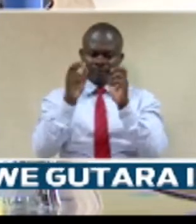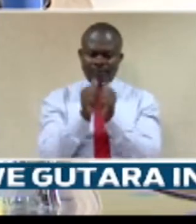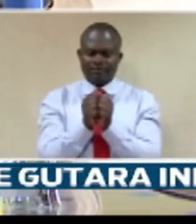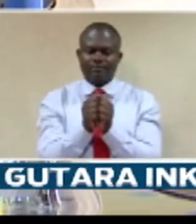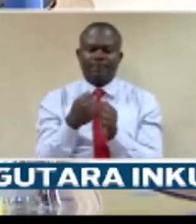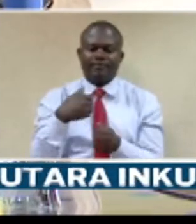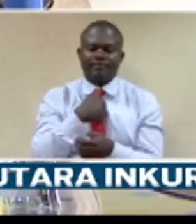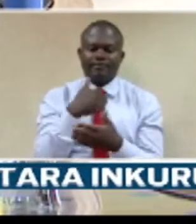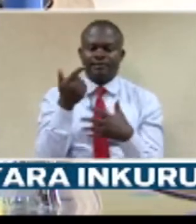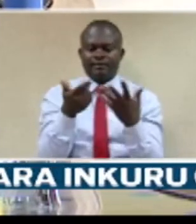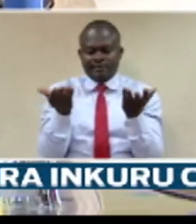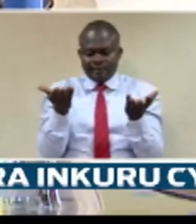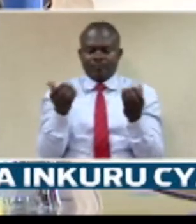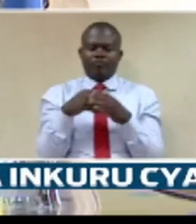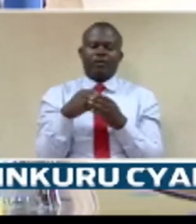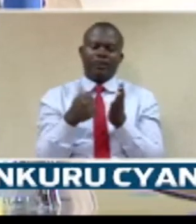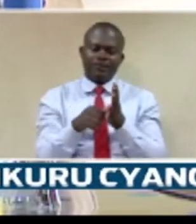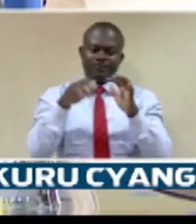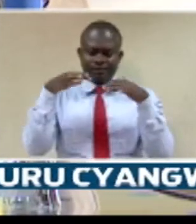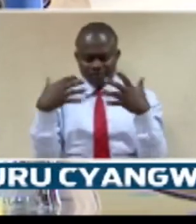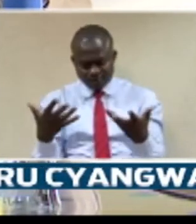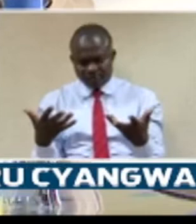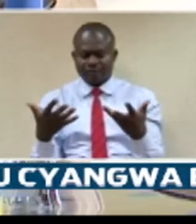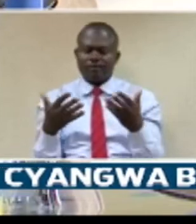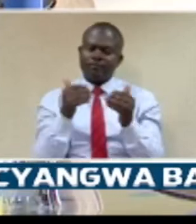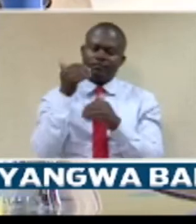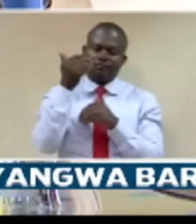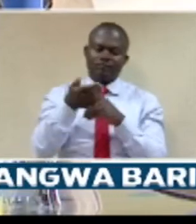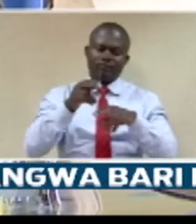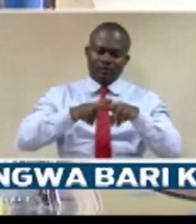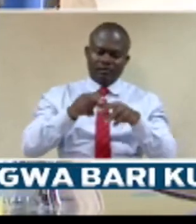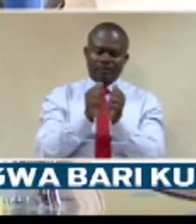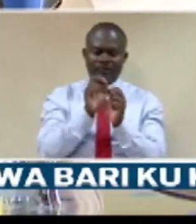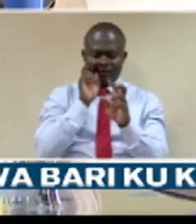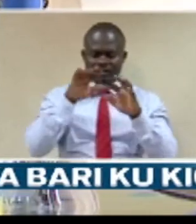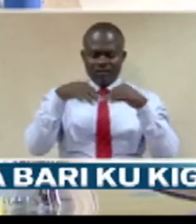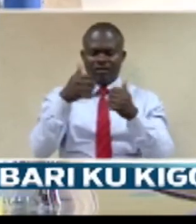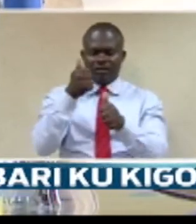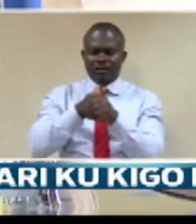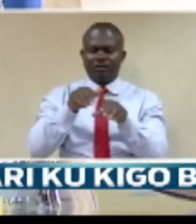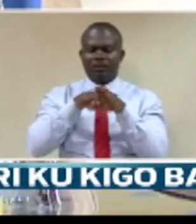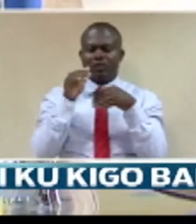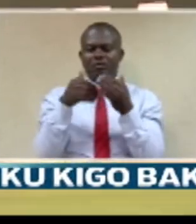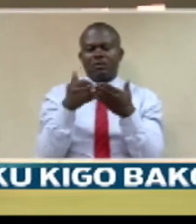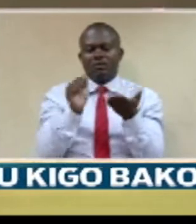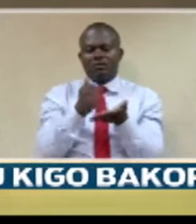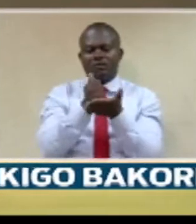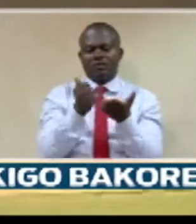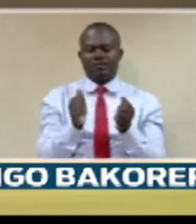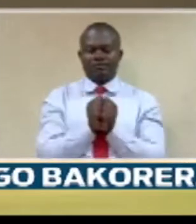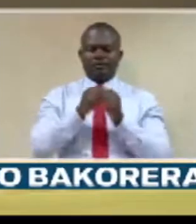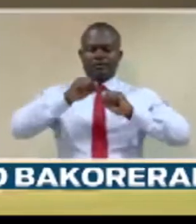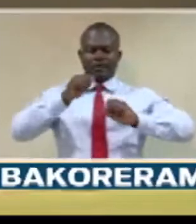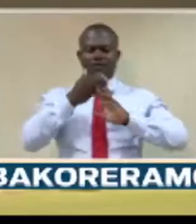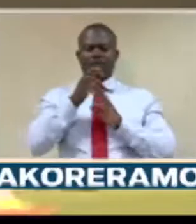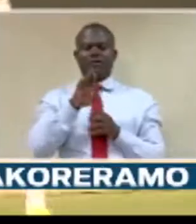icyo dufite ni iki, ibibazo biteye bitya, ubwo turicara turebe buri munyamuryango icyamugeraho. Amasezerano